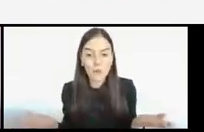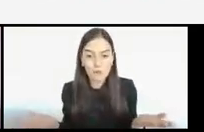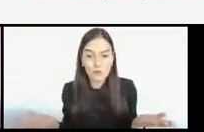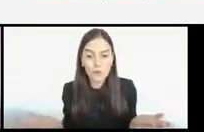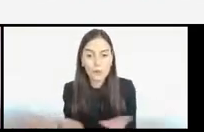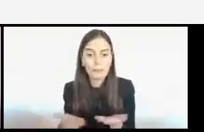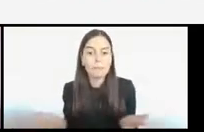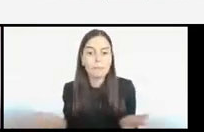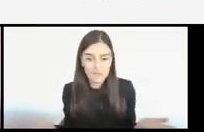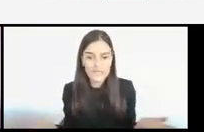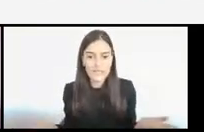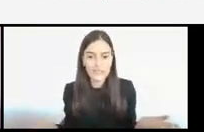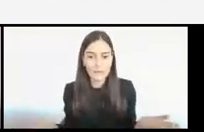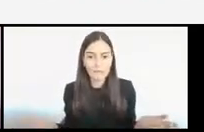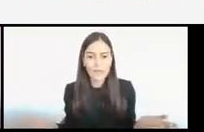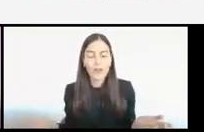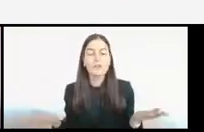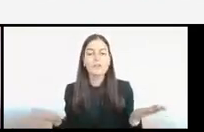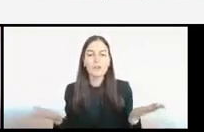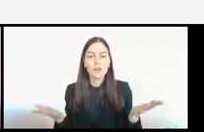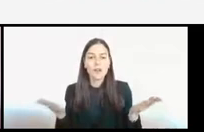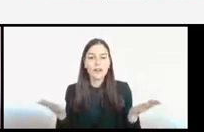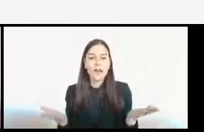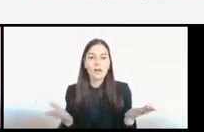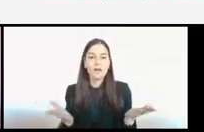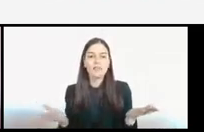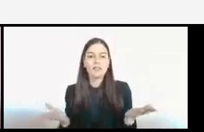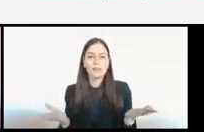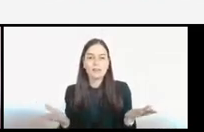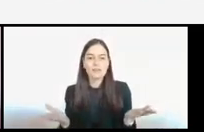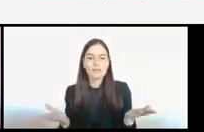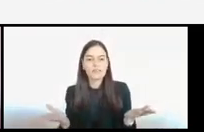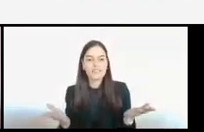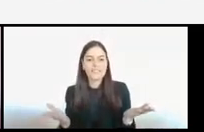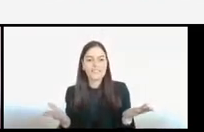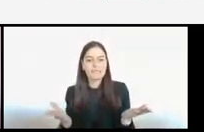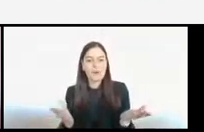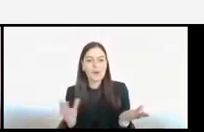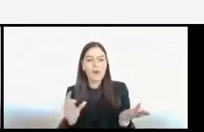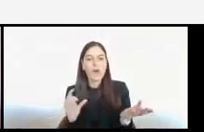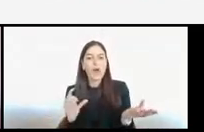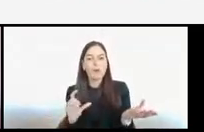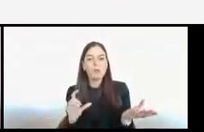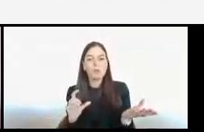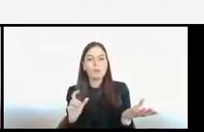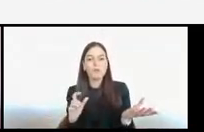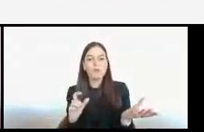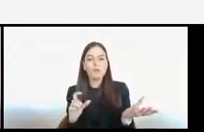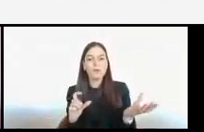pas de revenus, pas de fiscalité. Donc là, on est vraiment sur un investissement